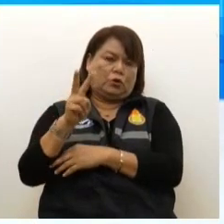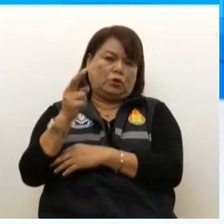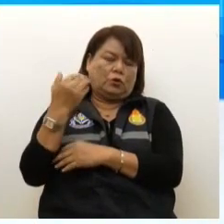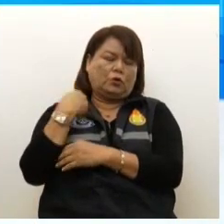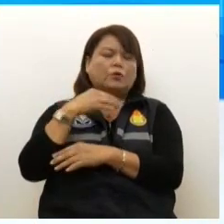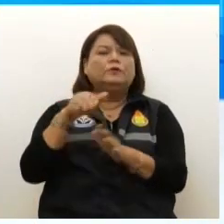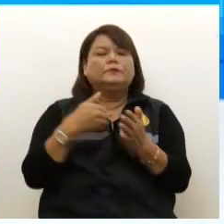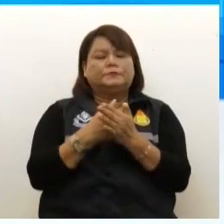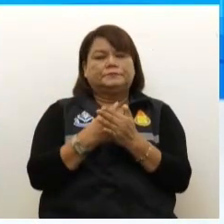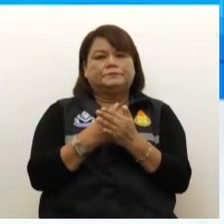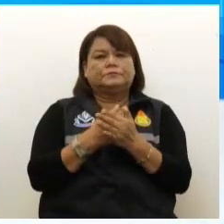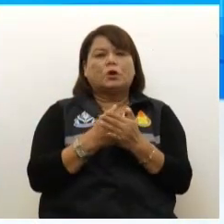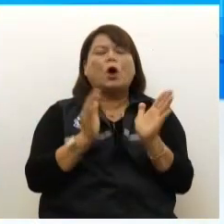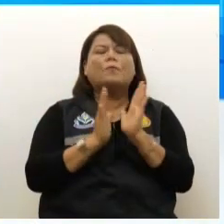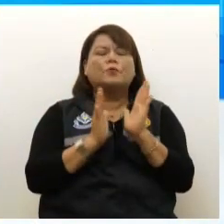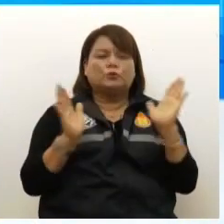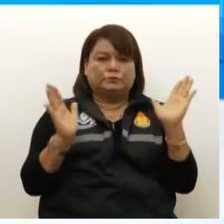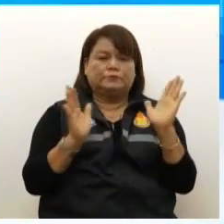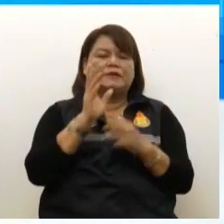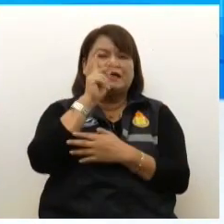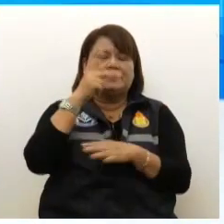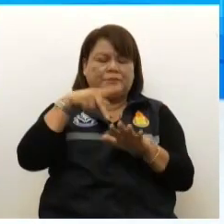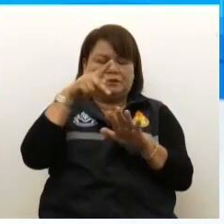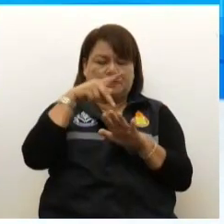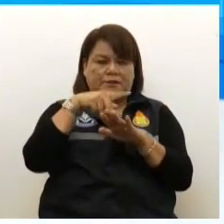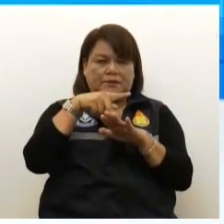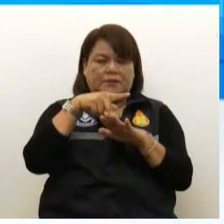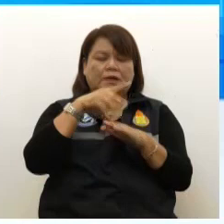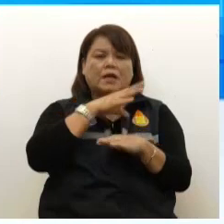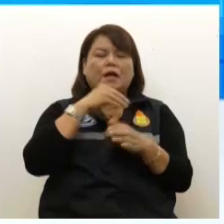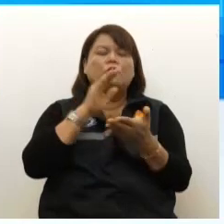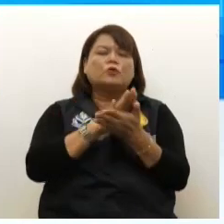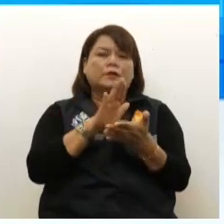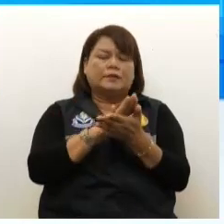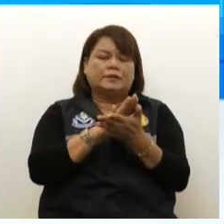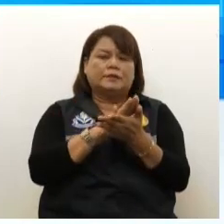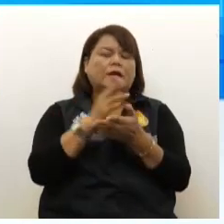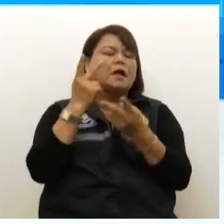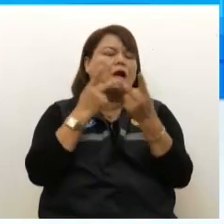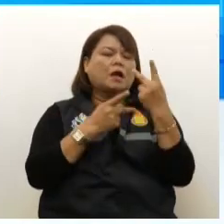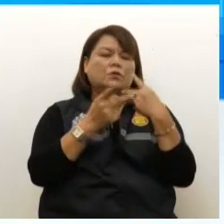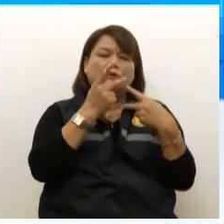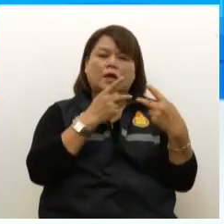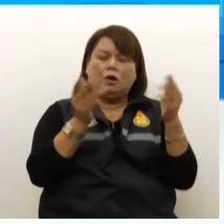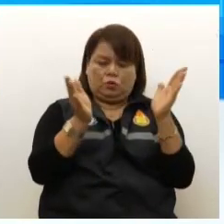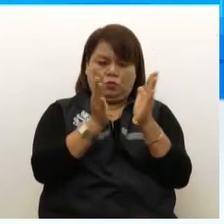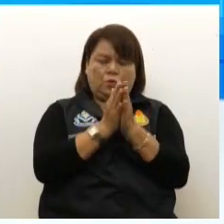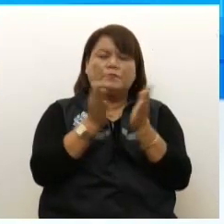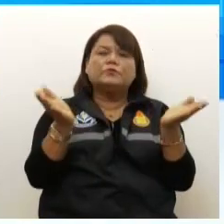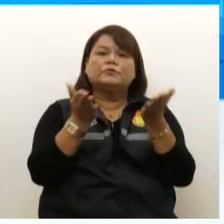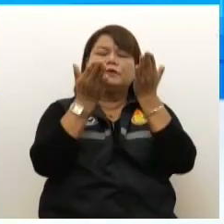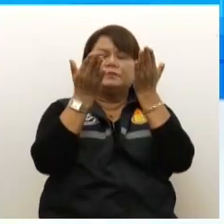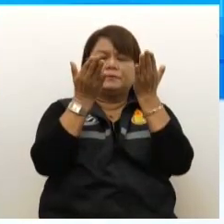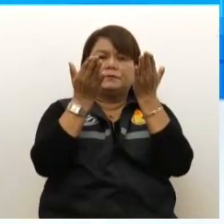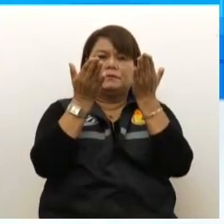ราก็ต้องขอขอบคุณทางเขตพื้นที่และโรงเรียนที่ได้กรุณาได้รวบรวมส่งเสริมสนับส